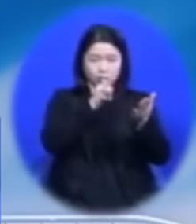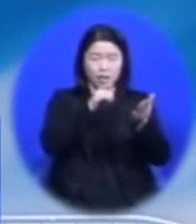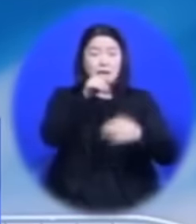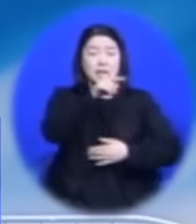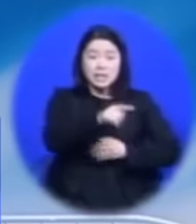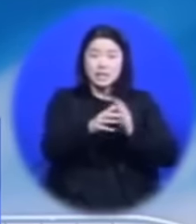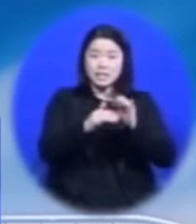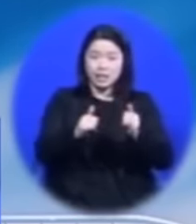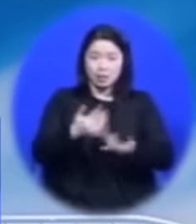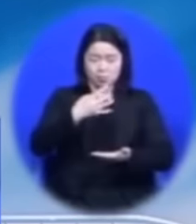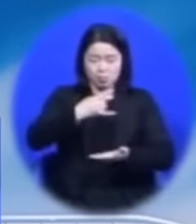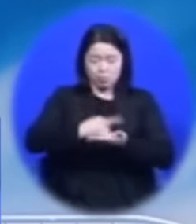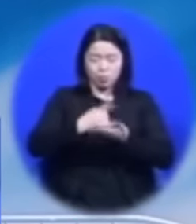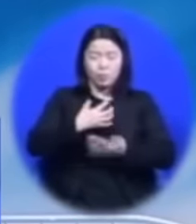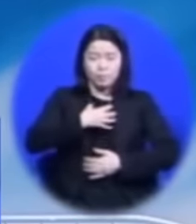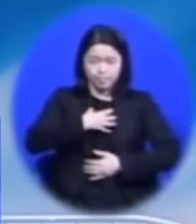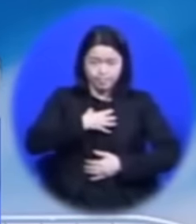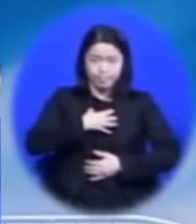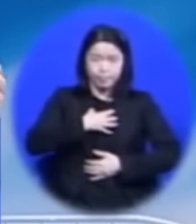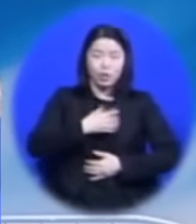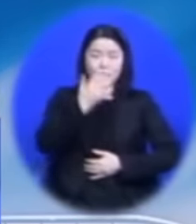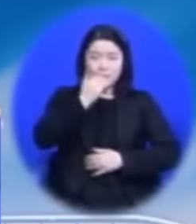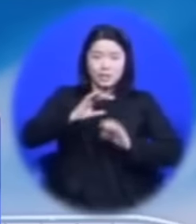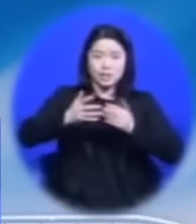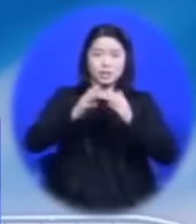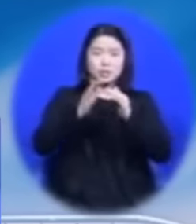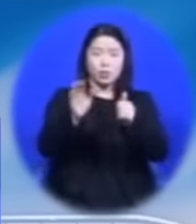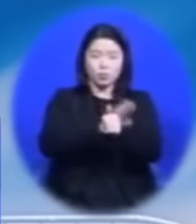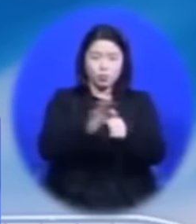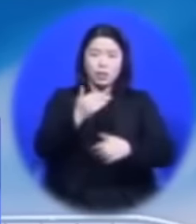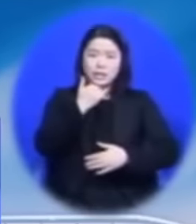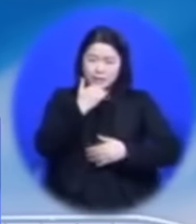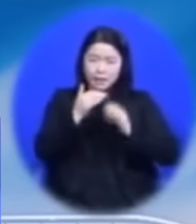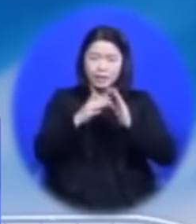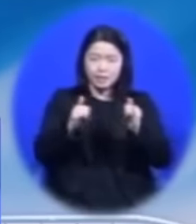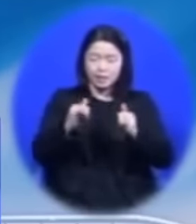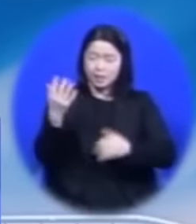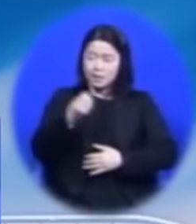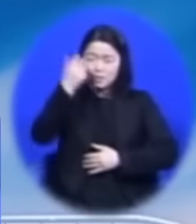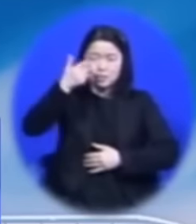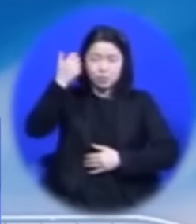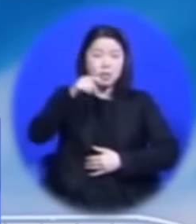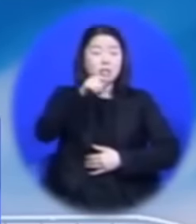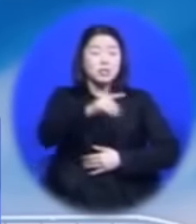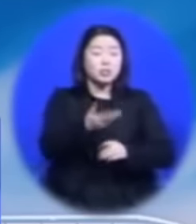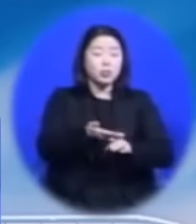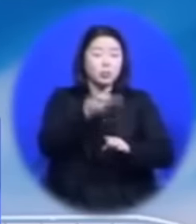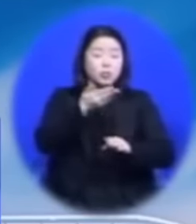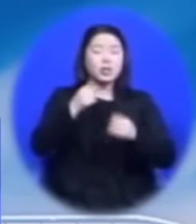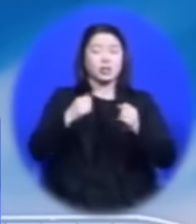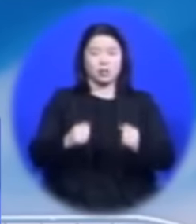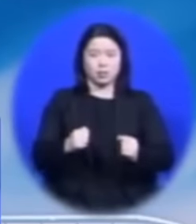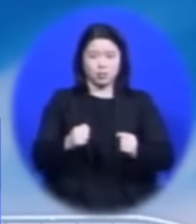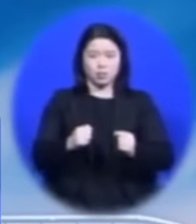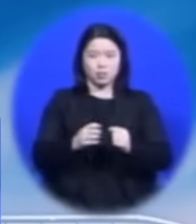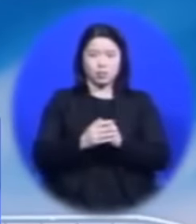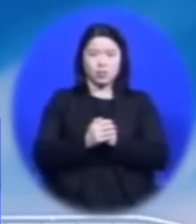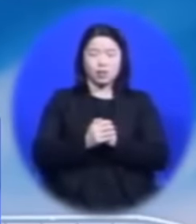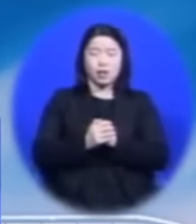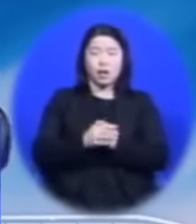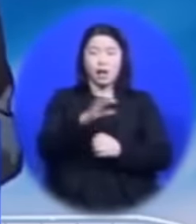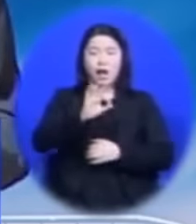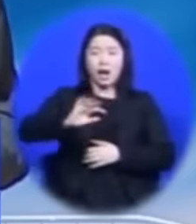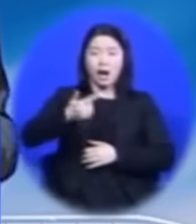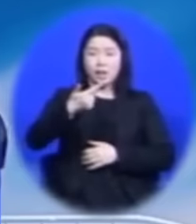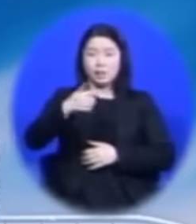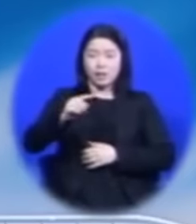의롭고 경건하여 이스라엘의 위로를 기다리는 자라, 성령이 그 위에 계시더라. 안나